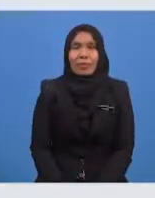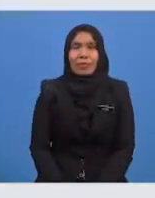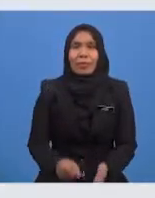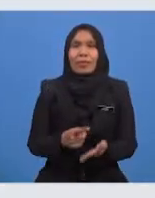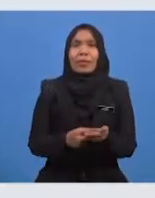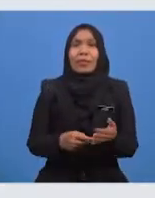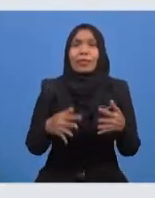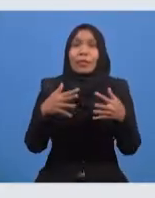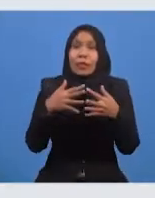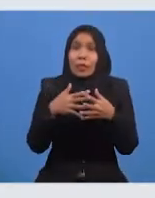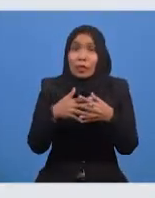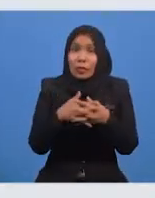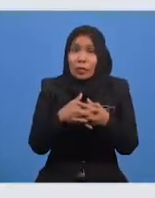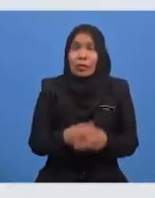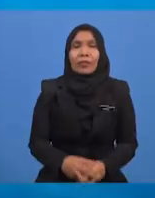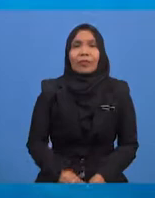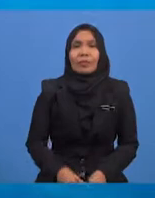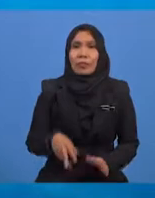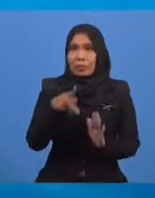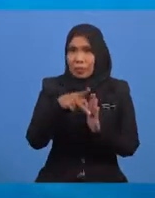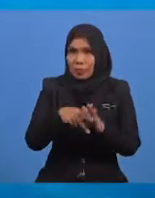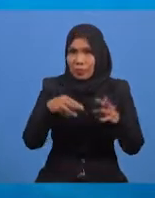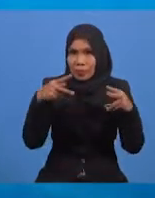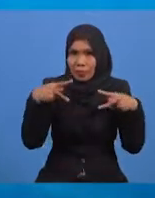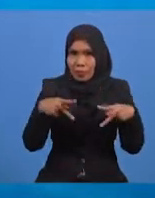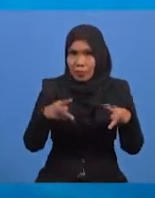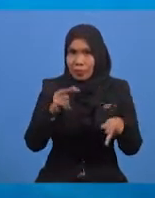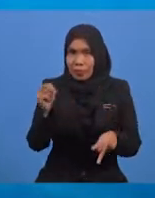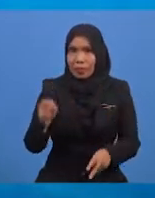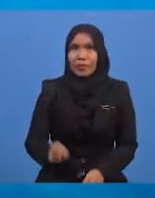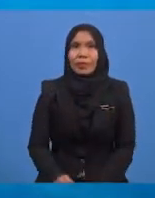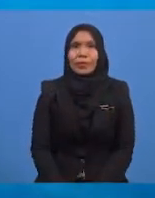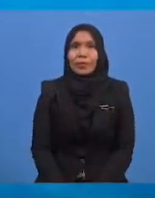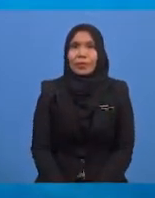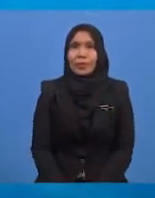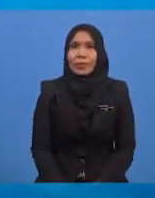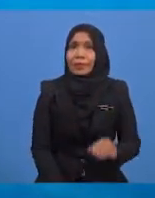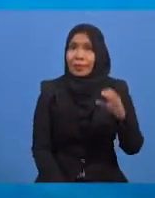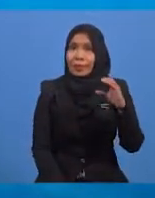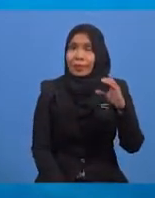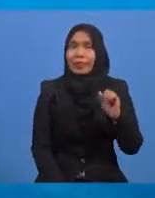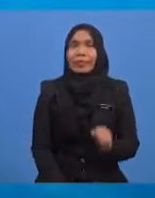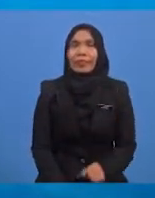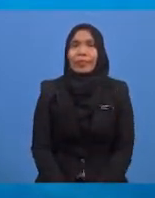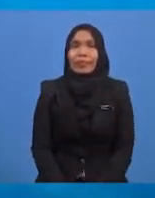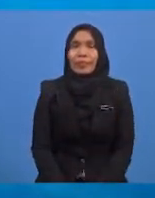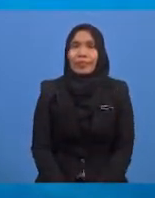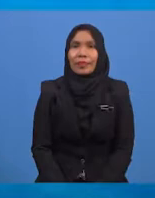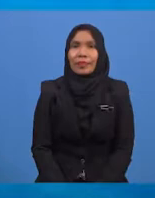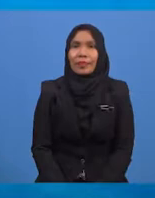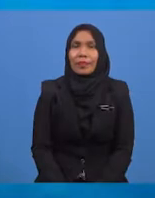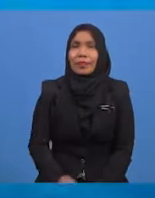pula. Tidak susah. Sebenarnya kerana kedua-dua perkara ini saling bergantungan dan saling